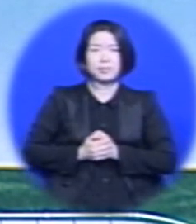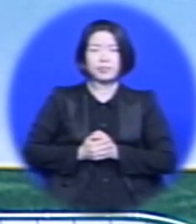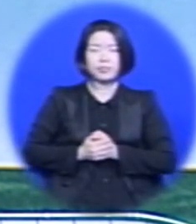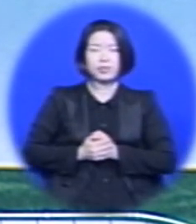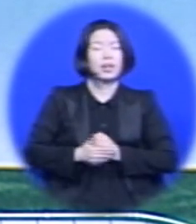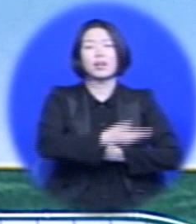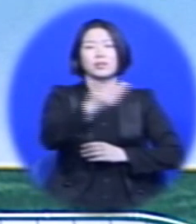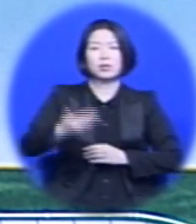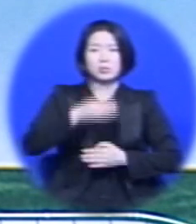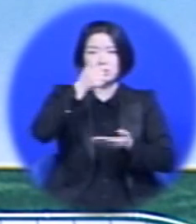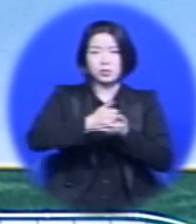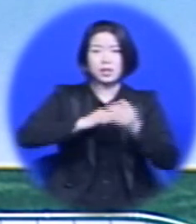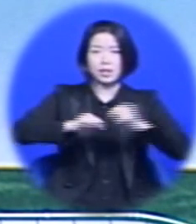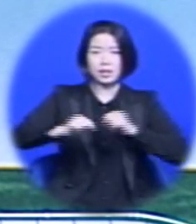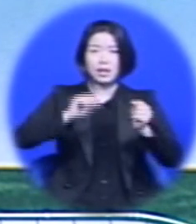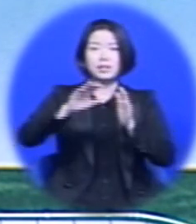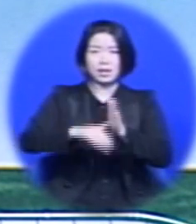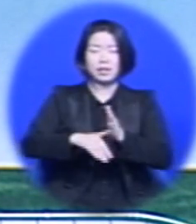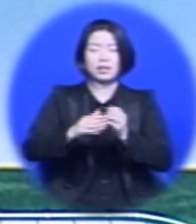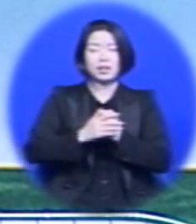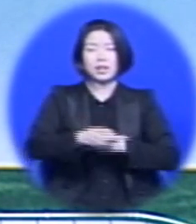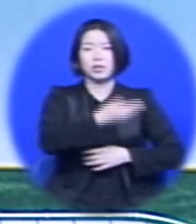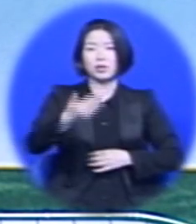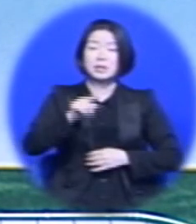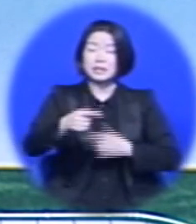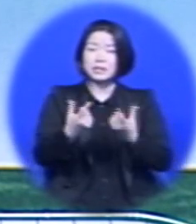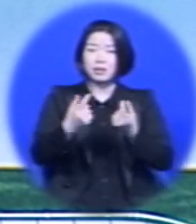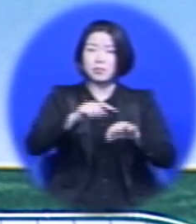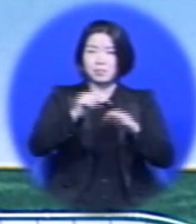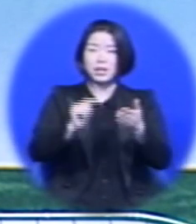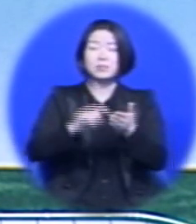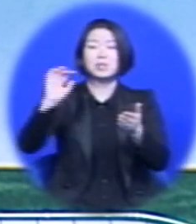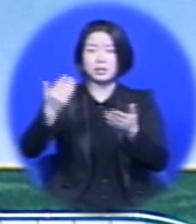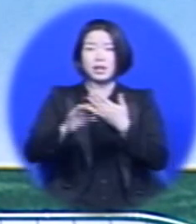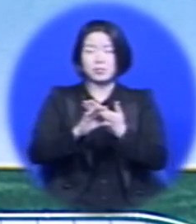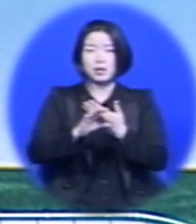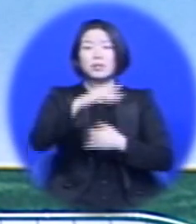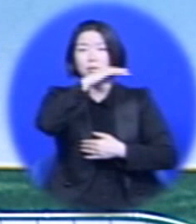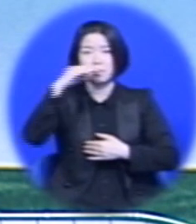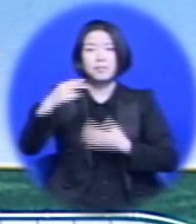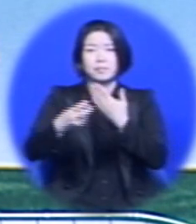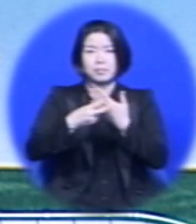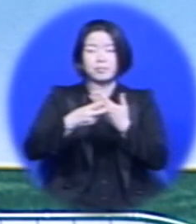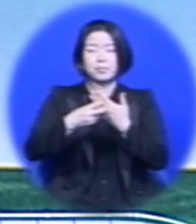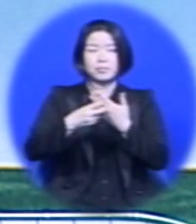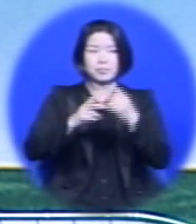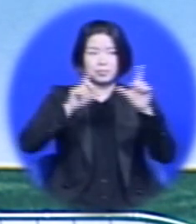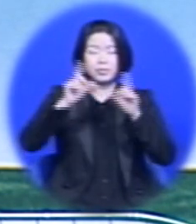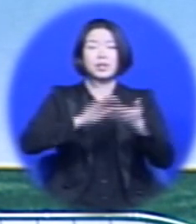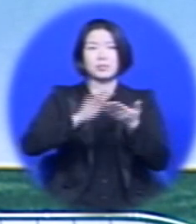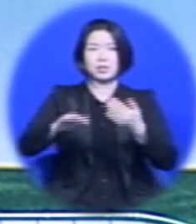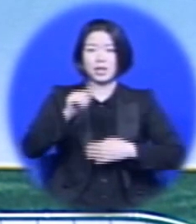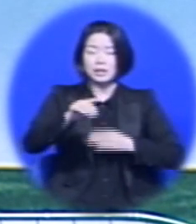마음이겠지 죄를 지을 때 여러분이 그런 심정이 되면 정상적인 영혼입니다 그때는